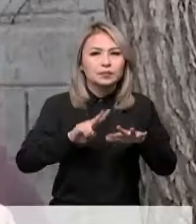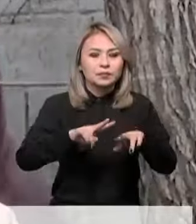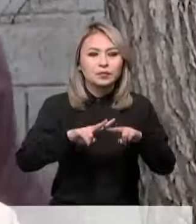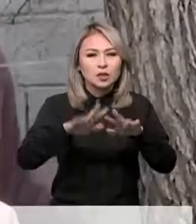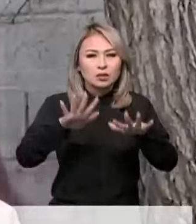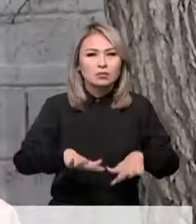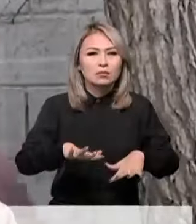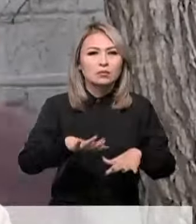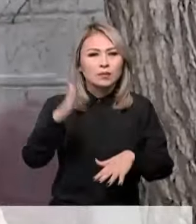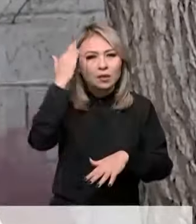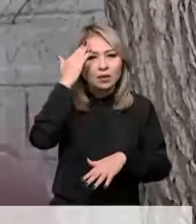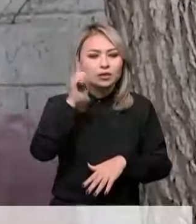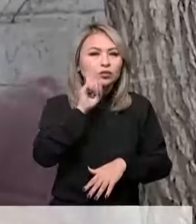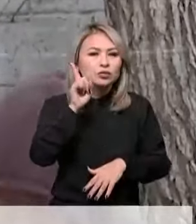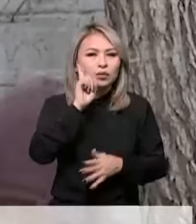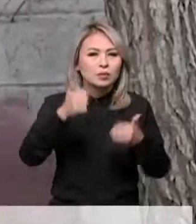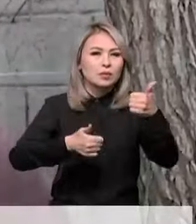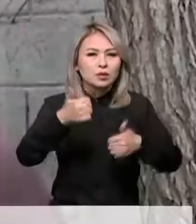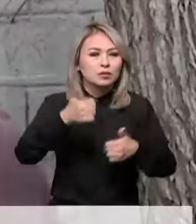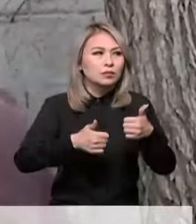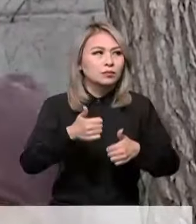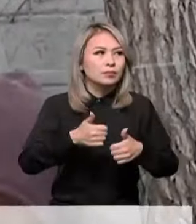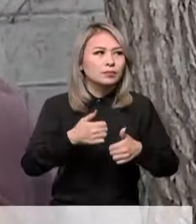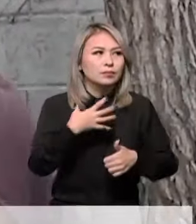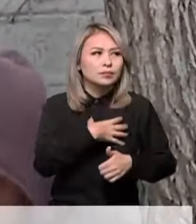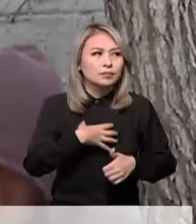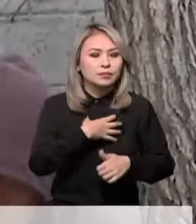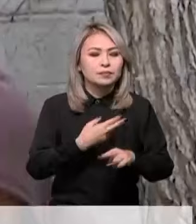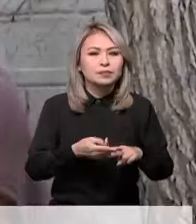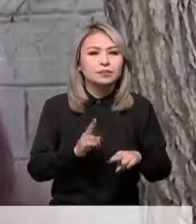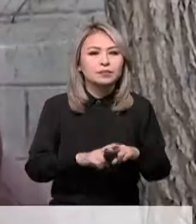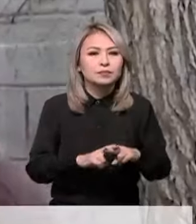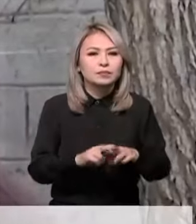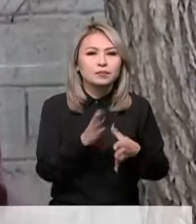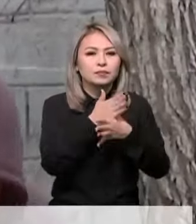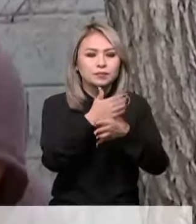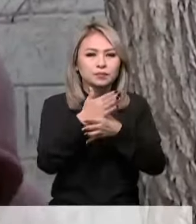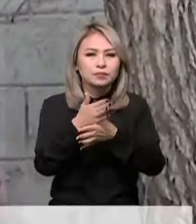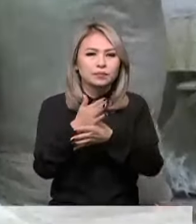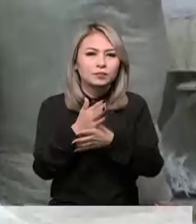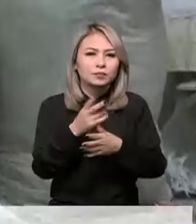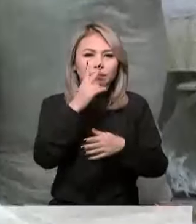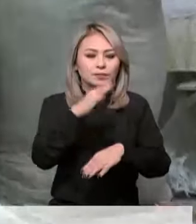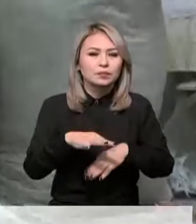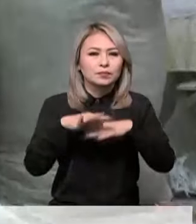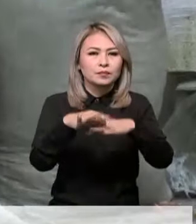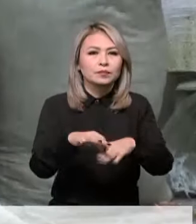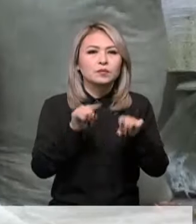аруы дарынды жастар байқауының негізгі мақсаты бұл қайырымдылық жобаны алға тарту,